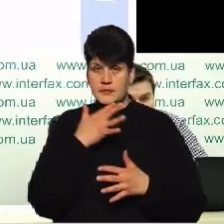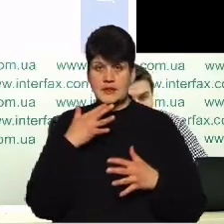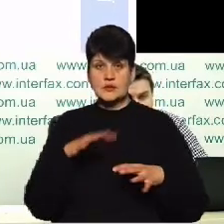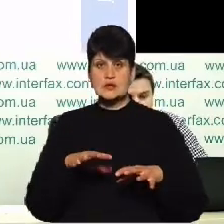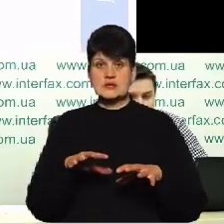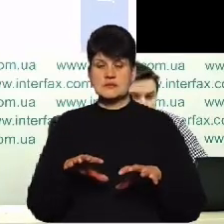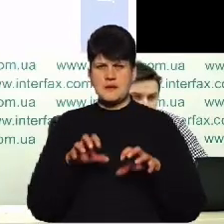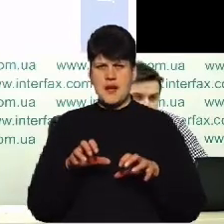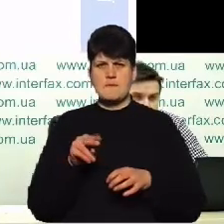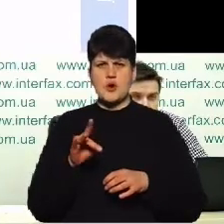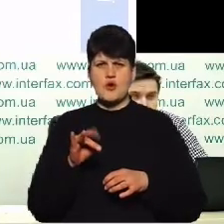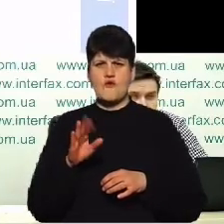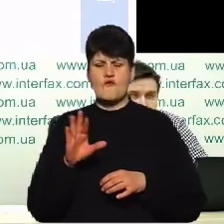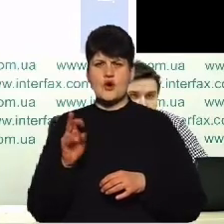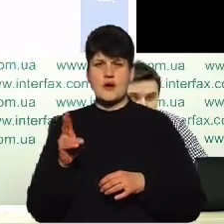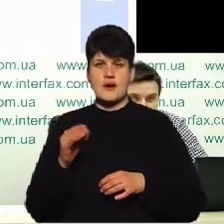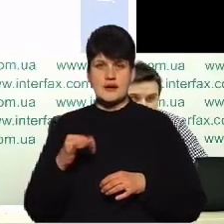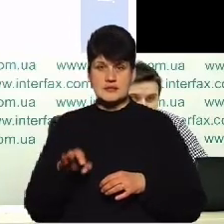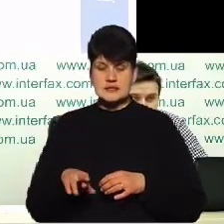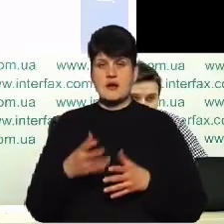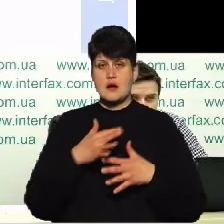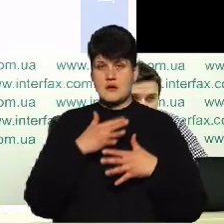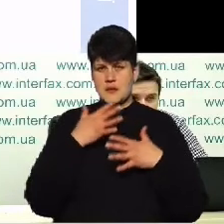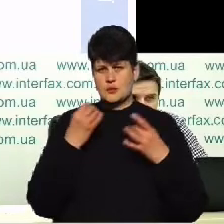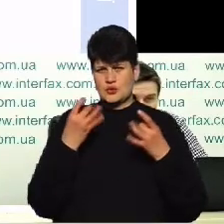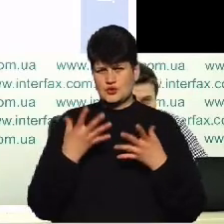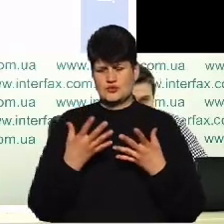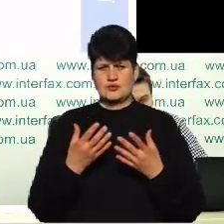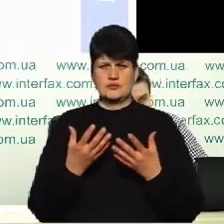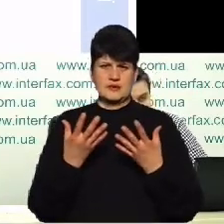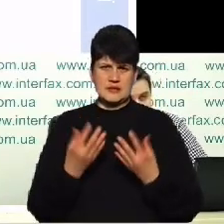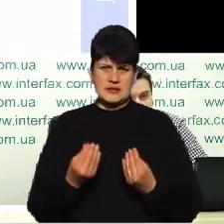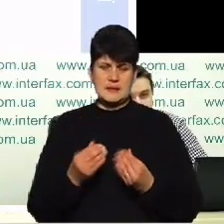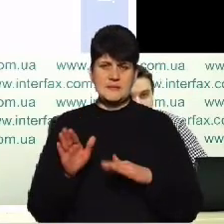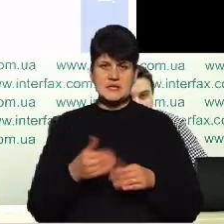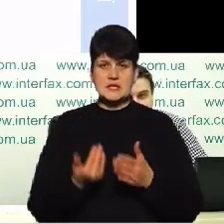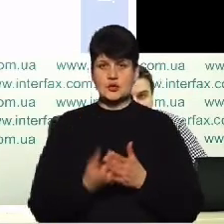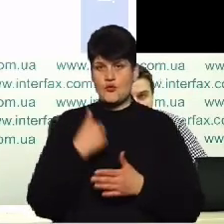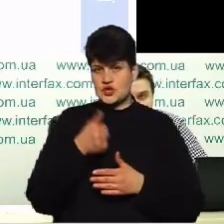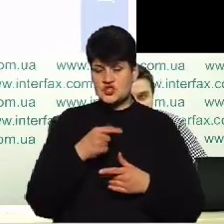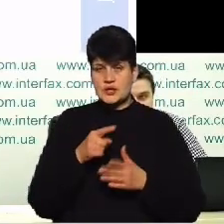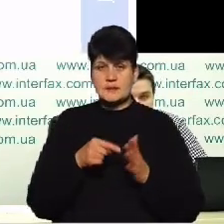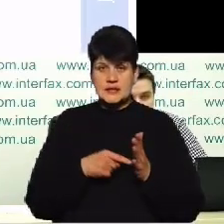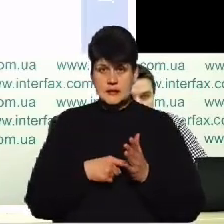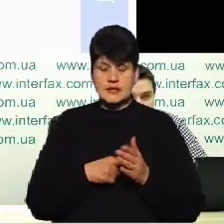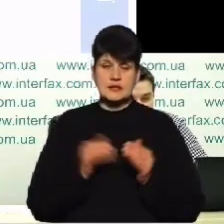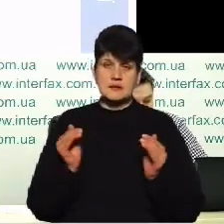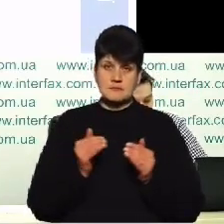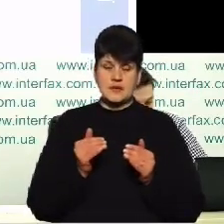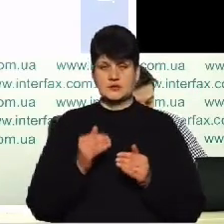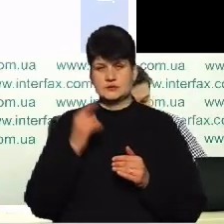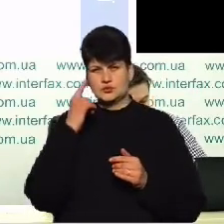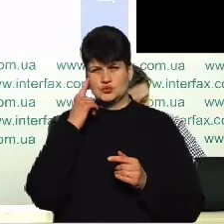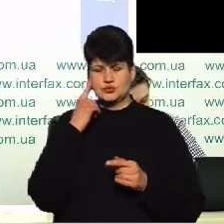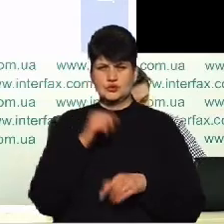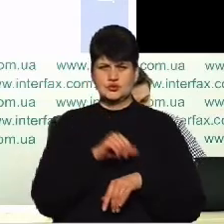провокацію. Багато хто занурений просто в свої повсякденні питання, особливо постноворічні і передноворічні, і менше переймається такими